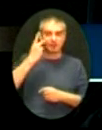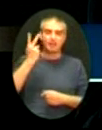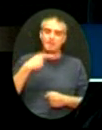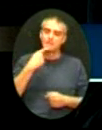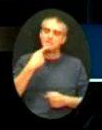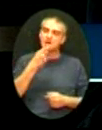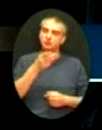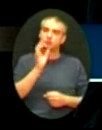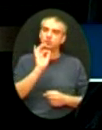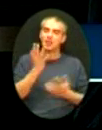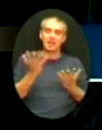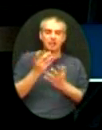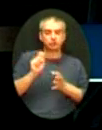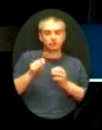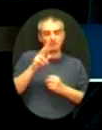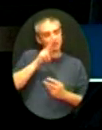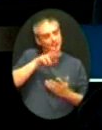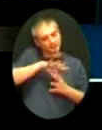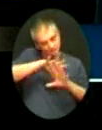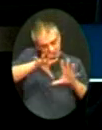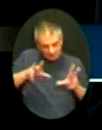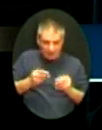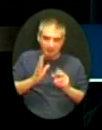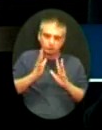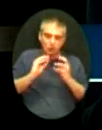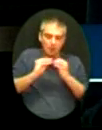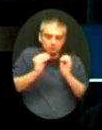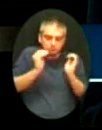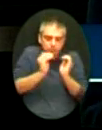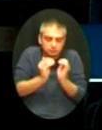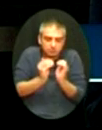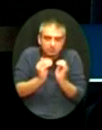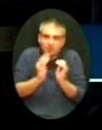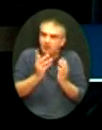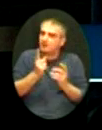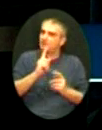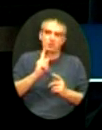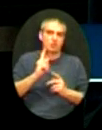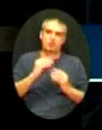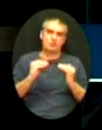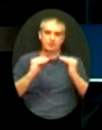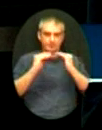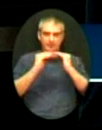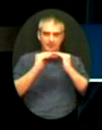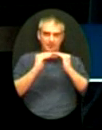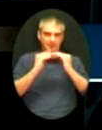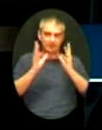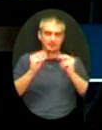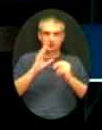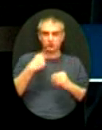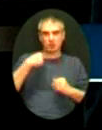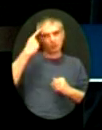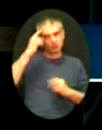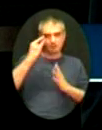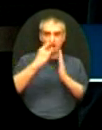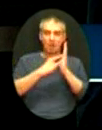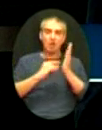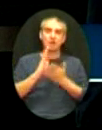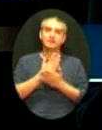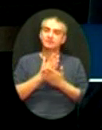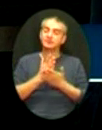כמו שאמרתי, של איך שהשופט הסתכל על זה בצורה מאוד מצמצמת, מאוד דווקנית, שאפילו לא בהכרח עולה בקנה אחד עם מה שאנחנו יודעים על החוק